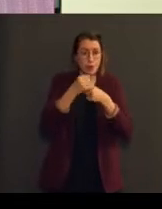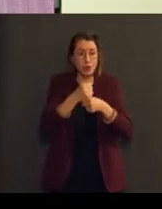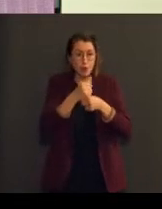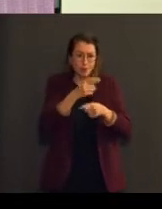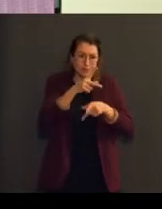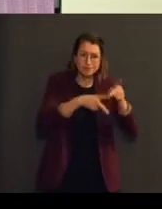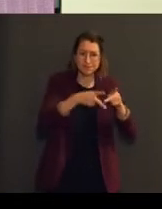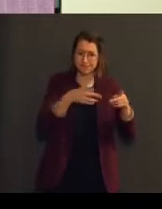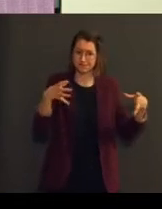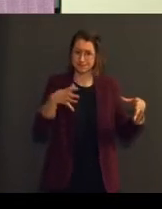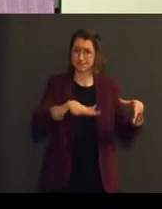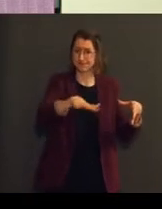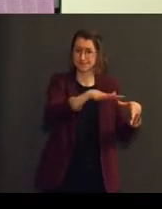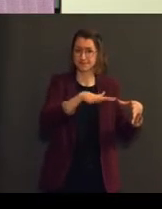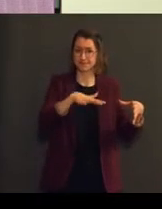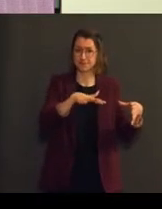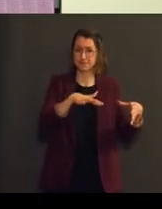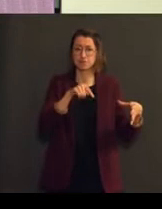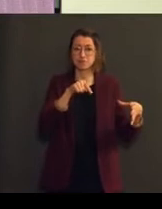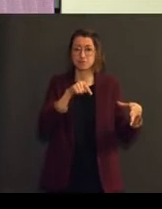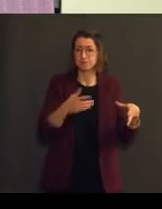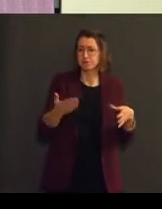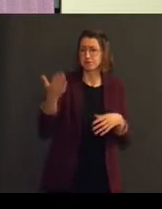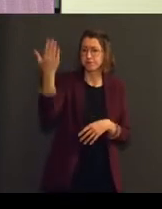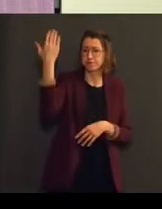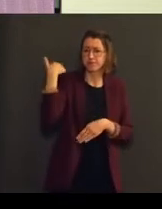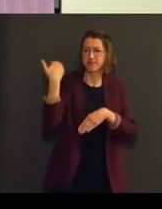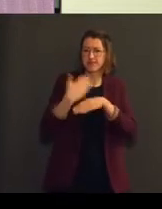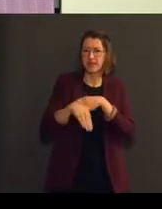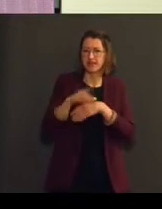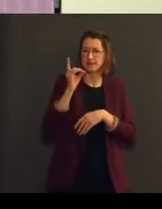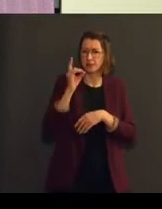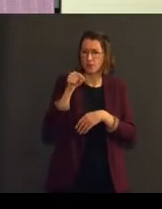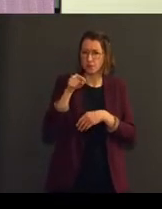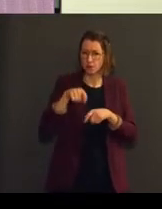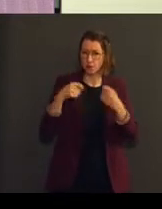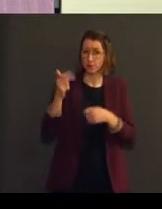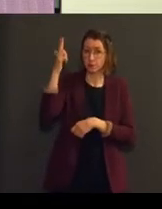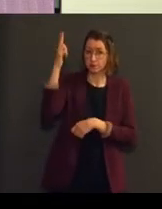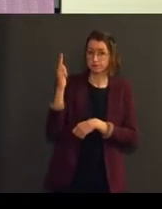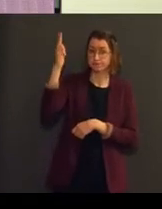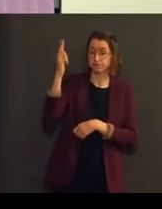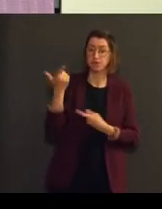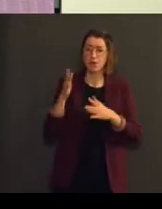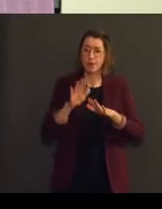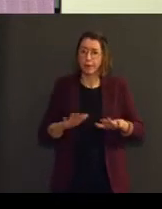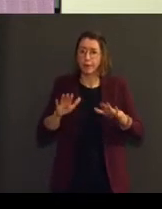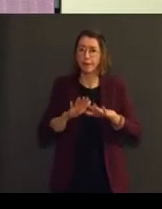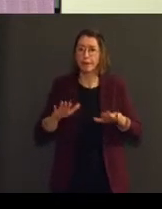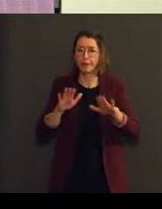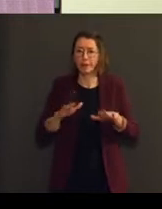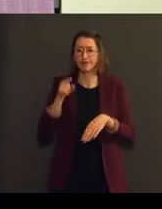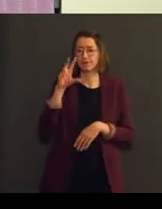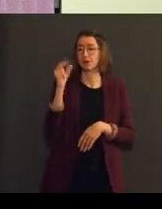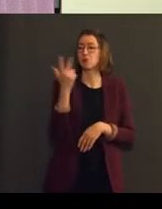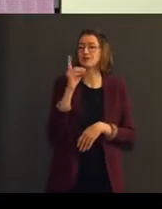soins. Cette campagne a débuté fin décembre, d'abord très lentement à partir du 28 décembre, puis a